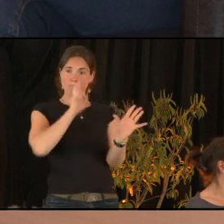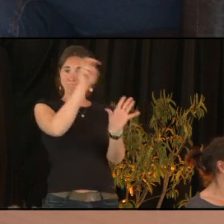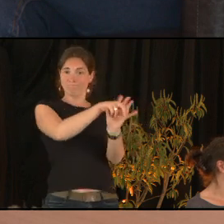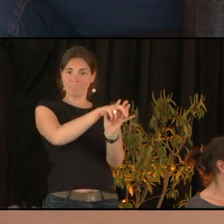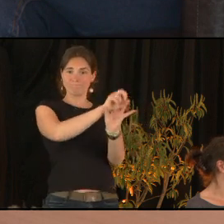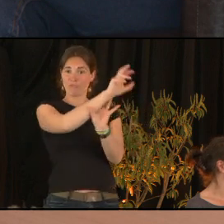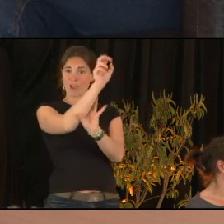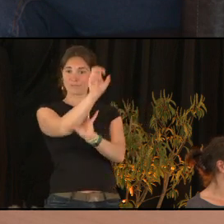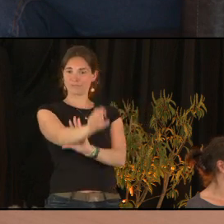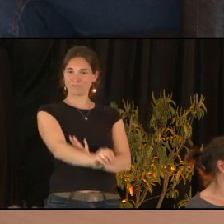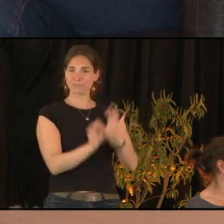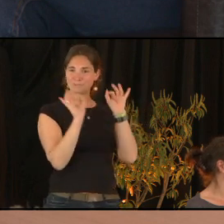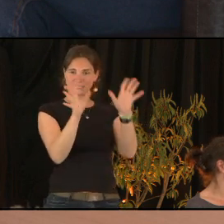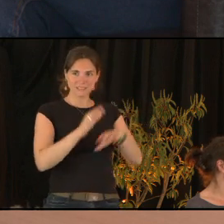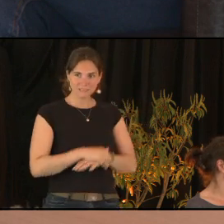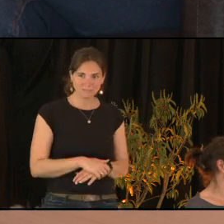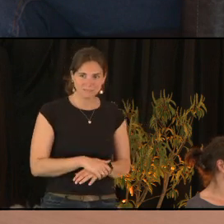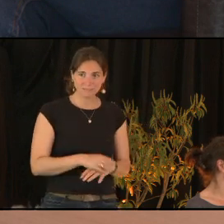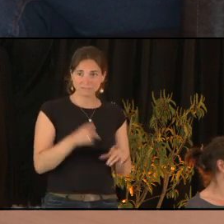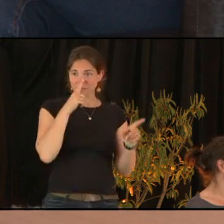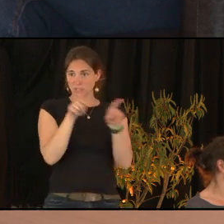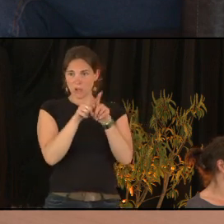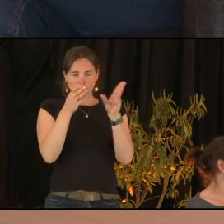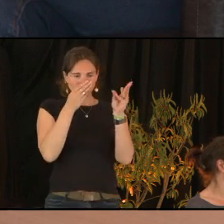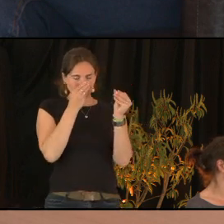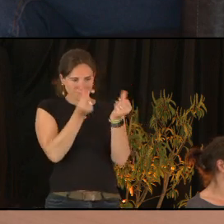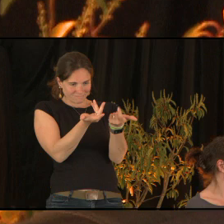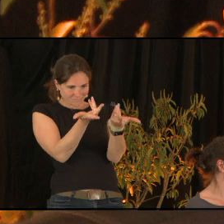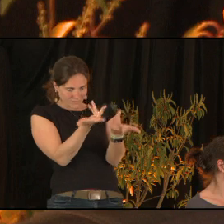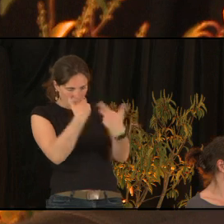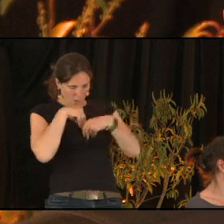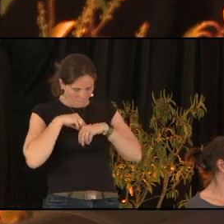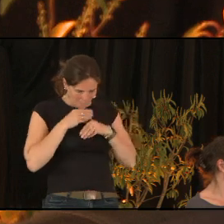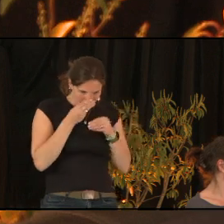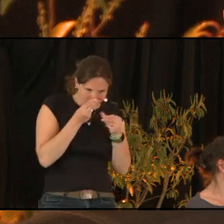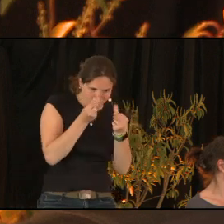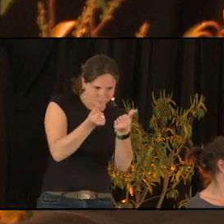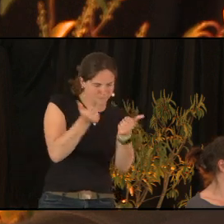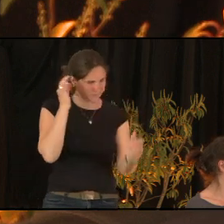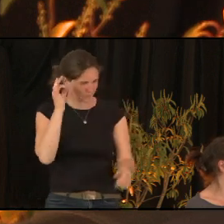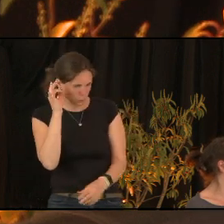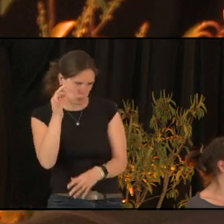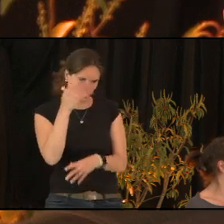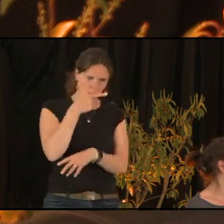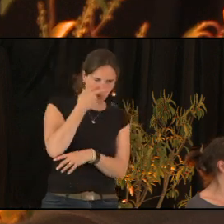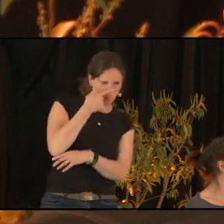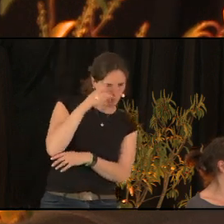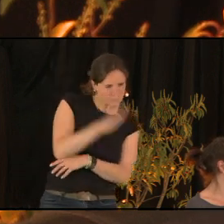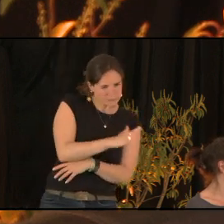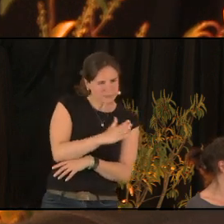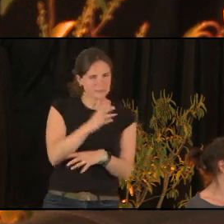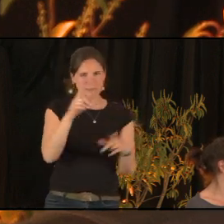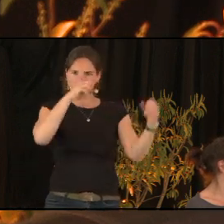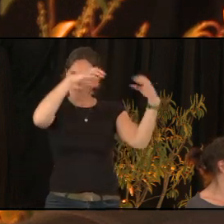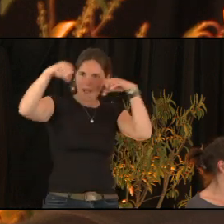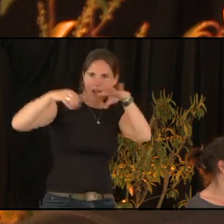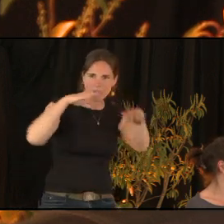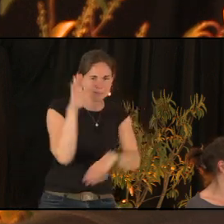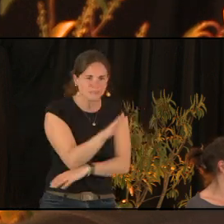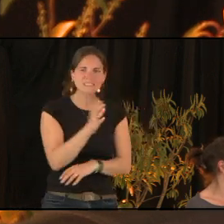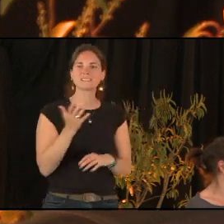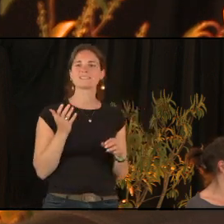dans ce monde-là, dans ces paysages-là, dans les sensations que ça pouvait procurer aussi. Les sons, les odeurs, en effet, les lumières.